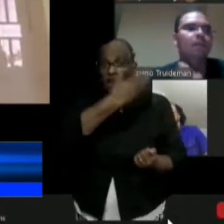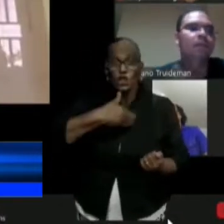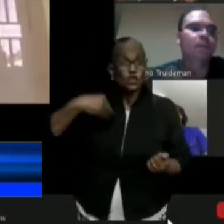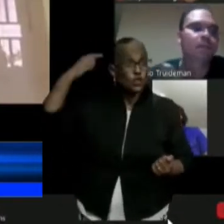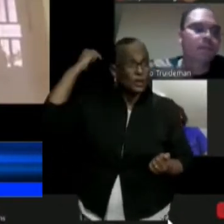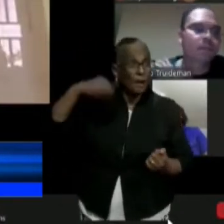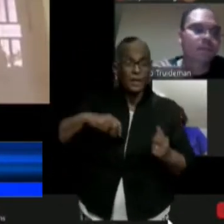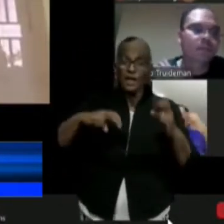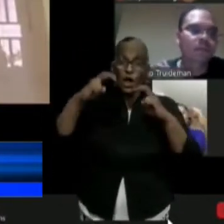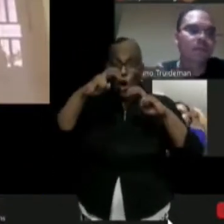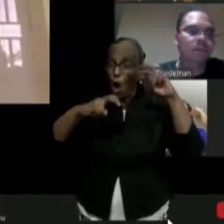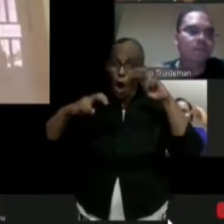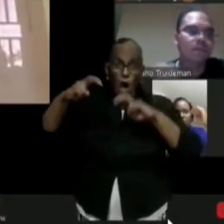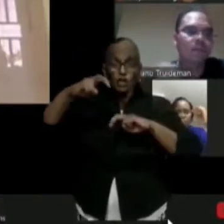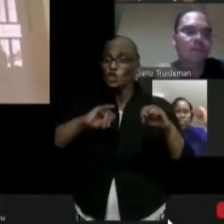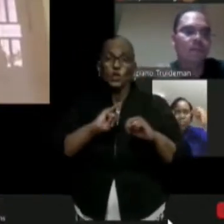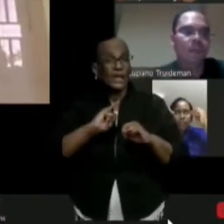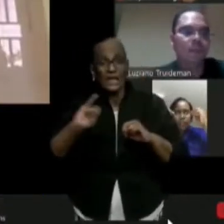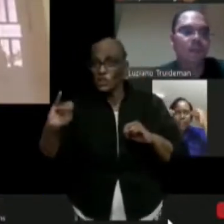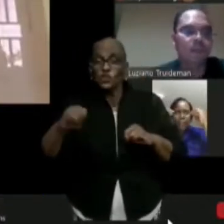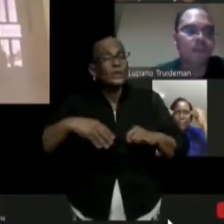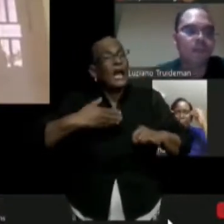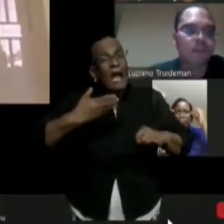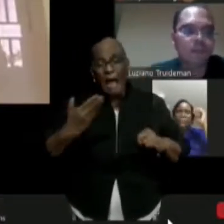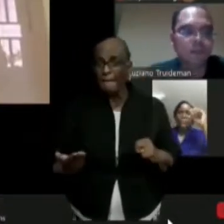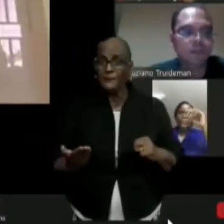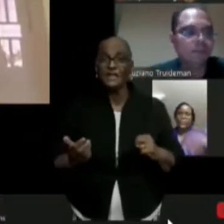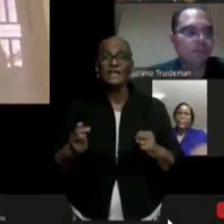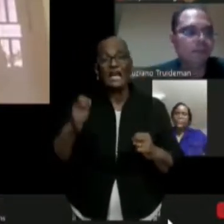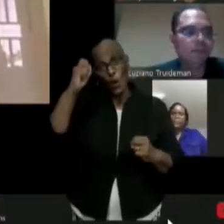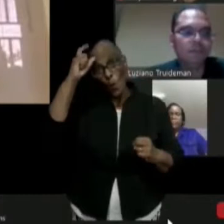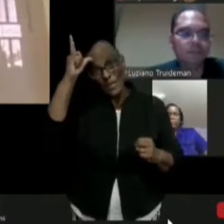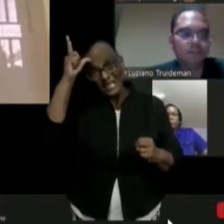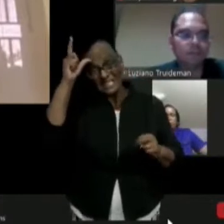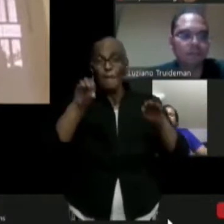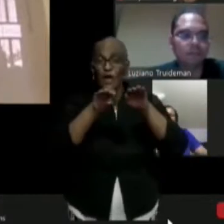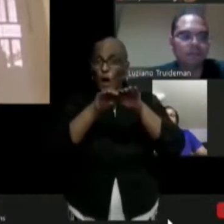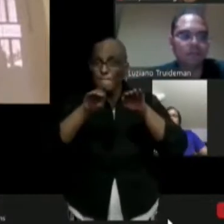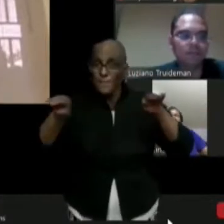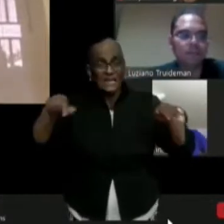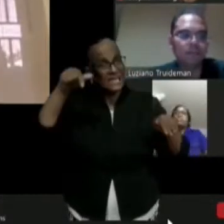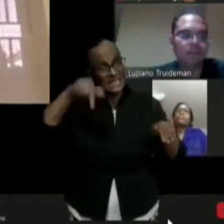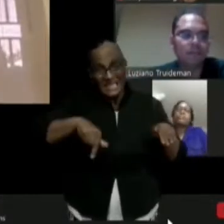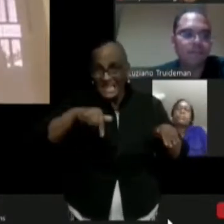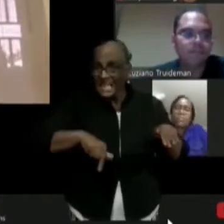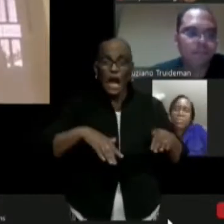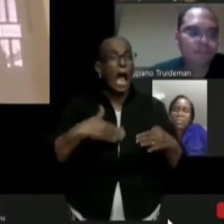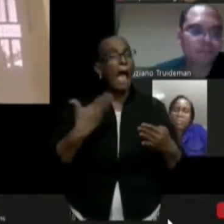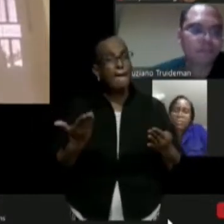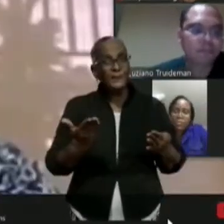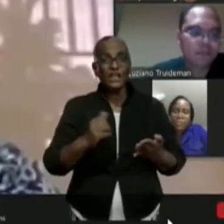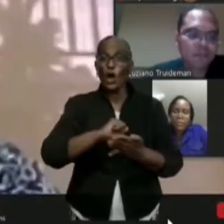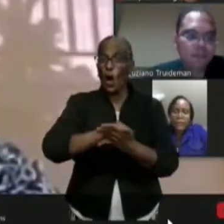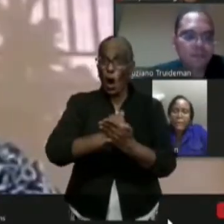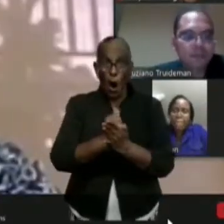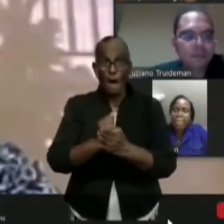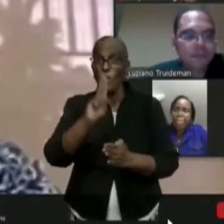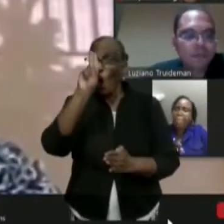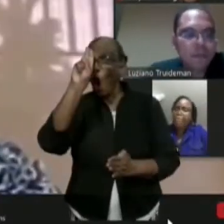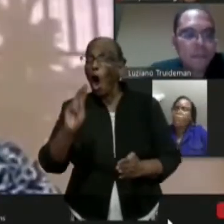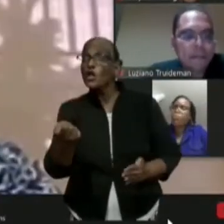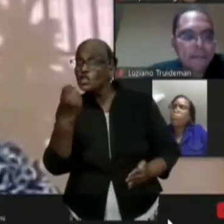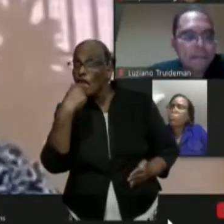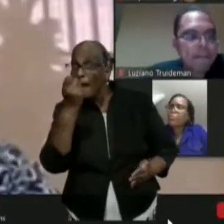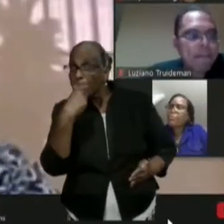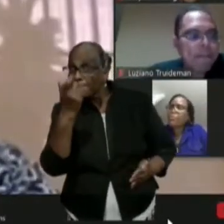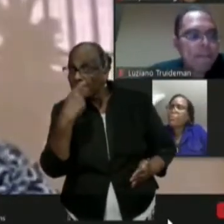geen onderzoeksinstituut en ook niet de wetenschappelijke en de wettelijke basis om bepaalde medicinale kruiden